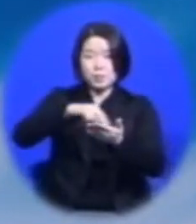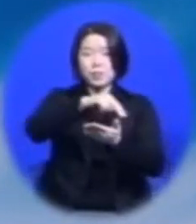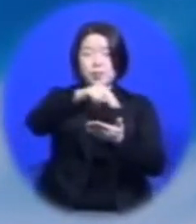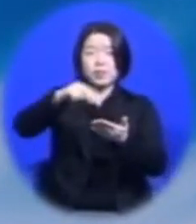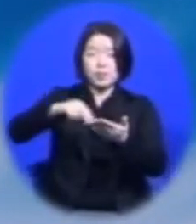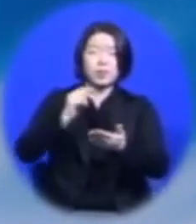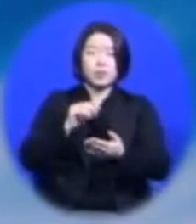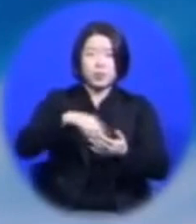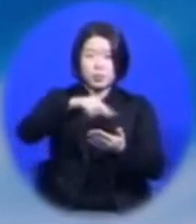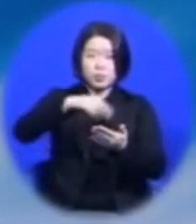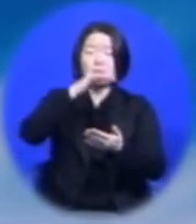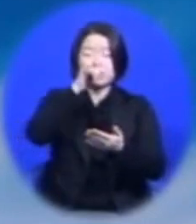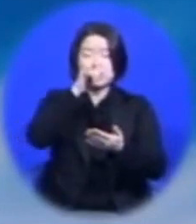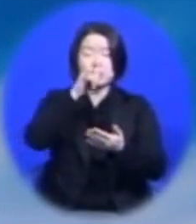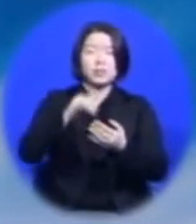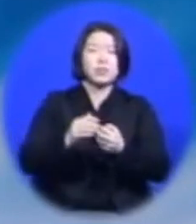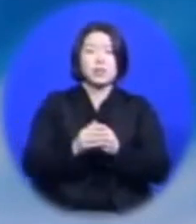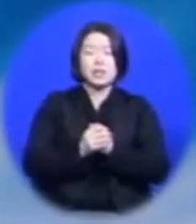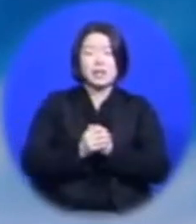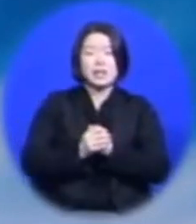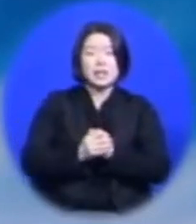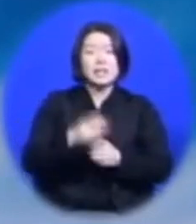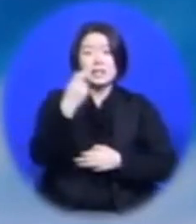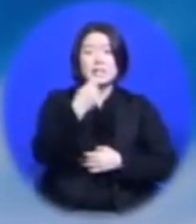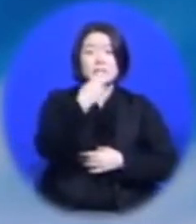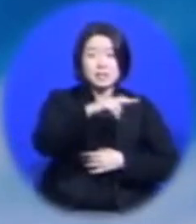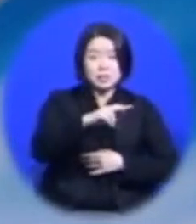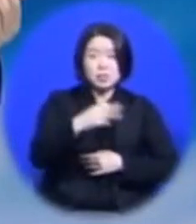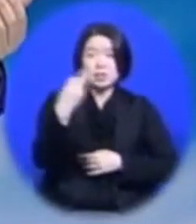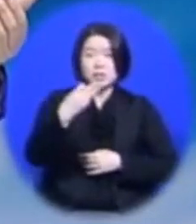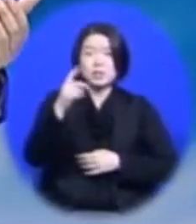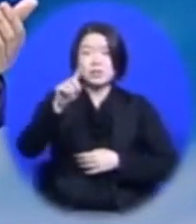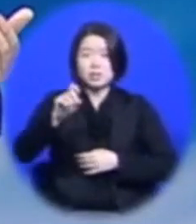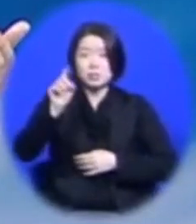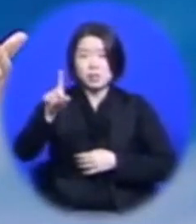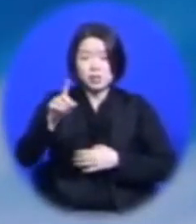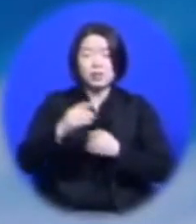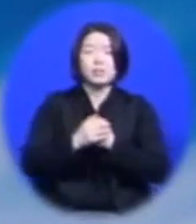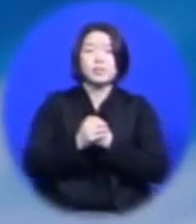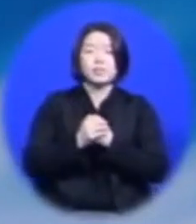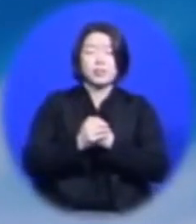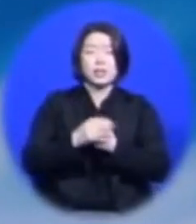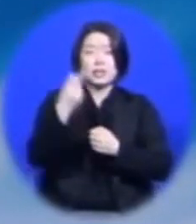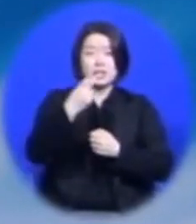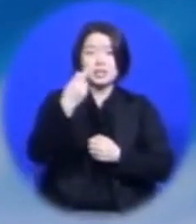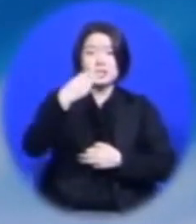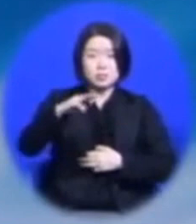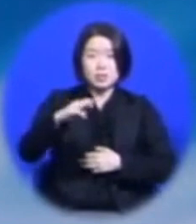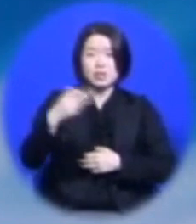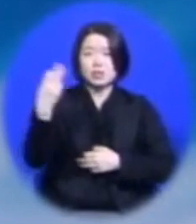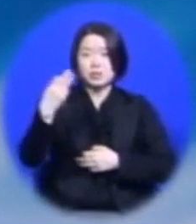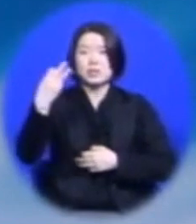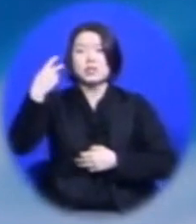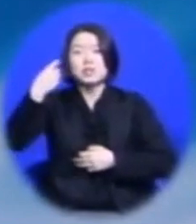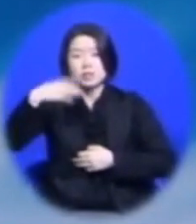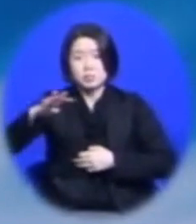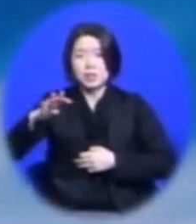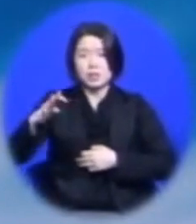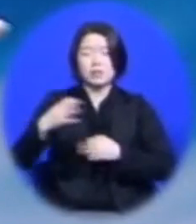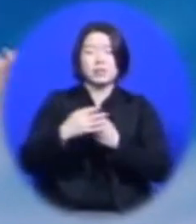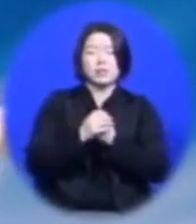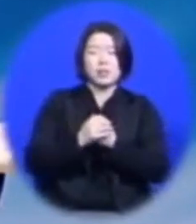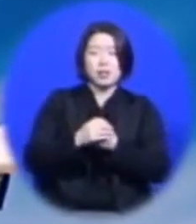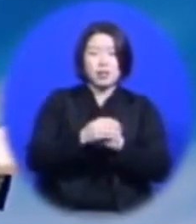맴도는 것처럼 삽니다. 2012년, 2011년, 그리고 2013년, 2014년